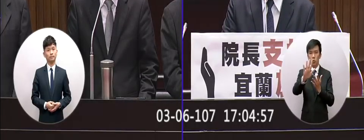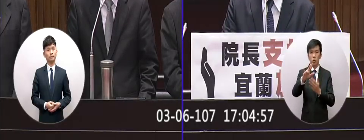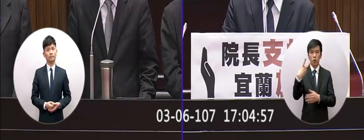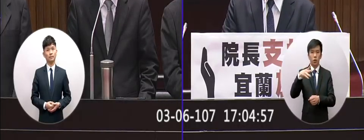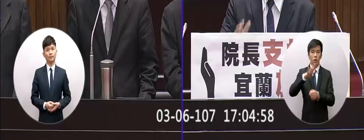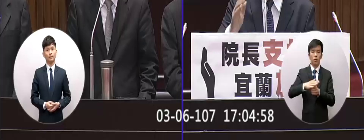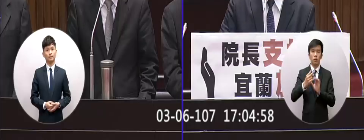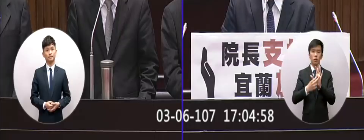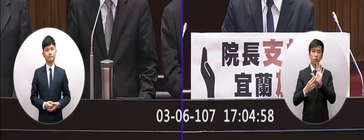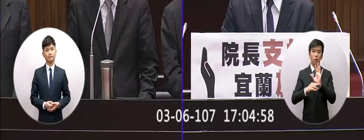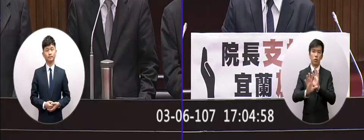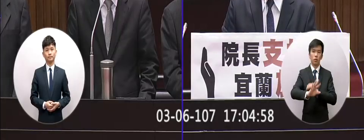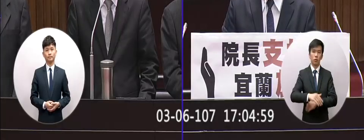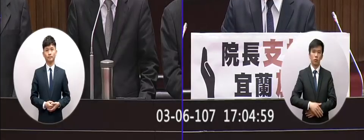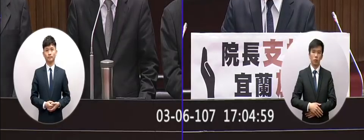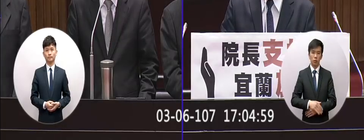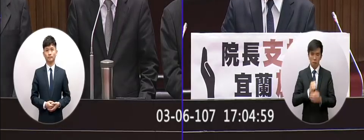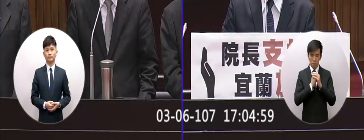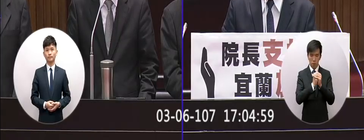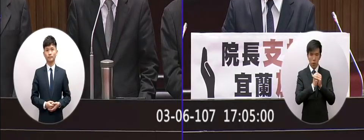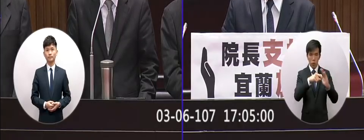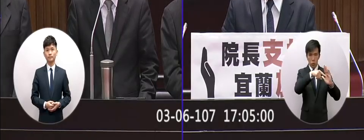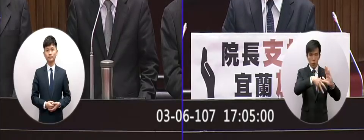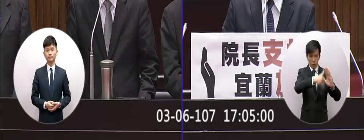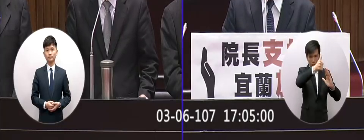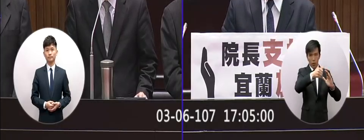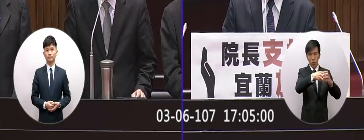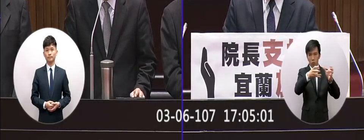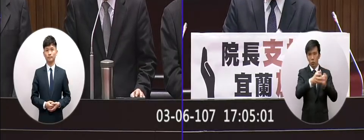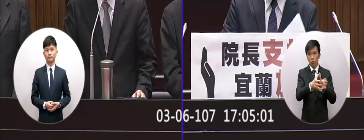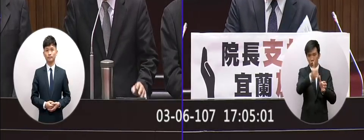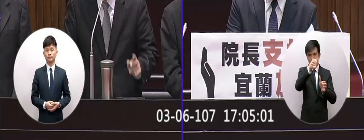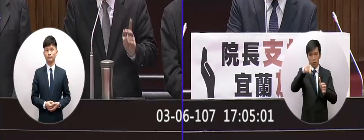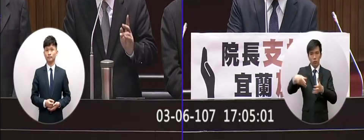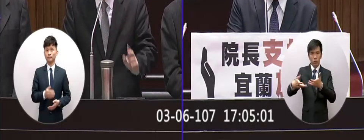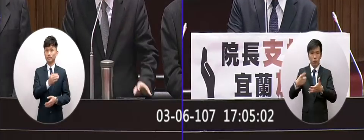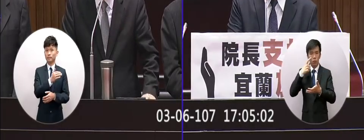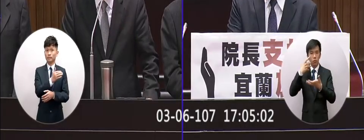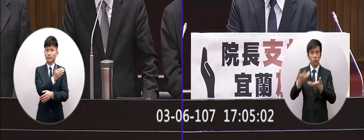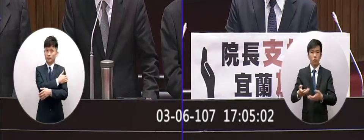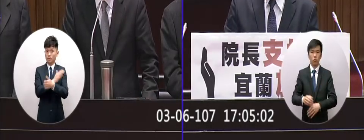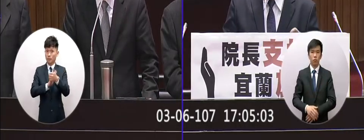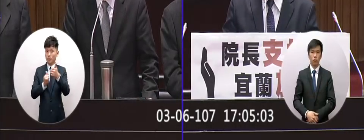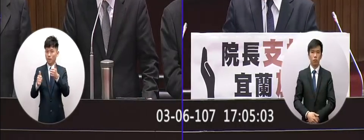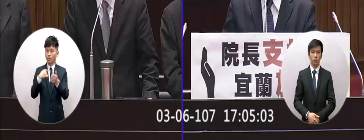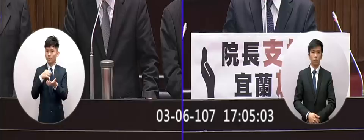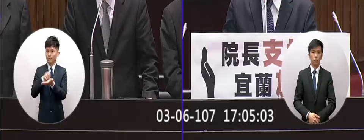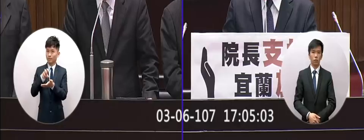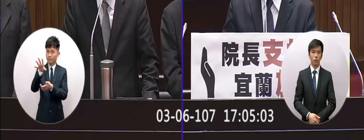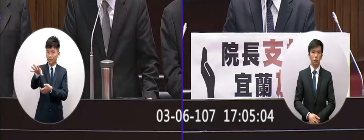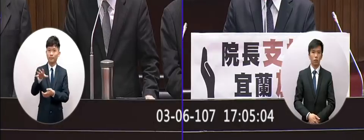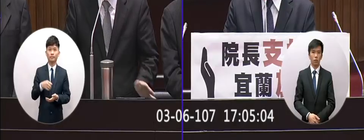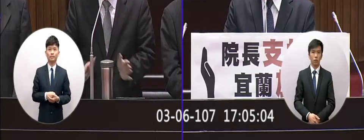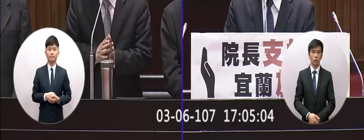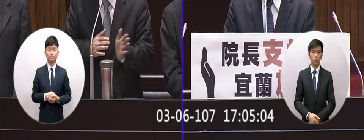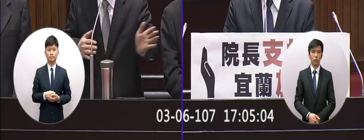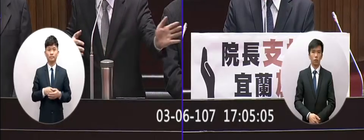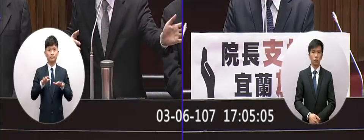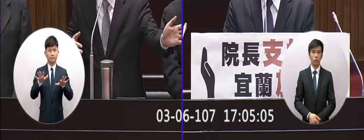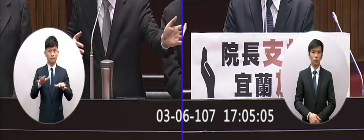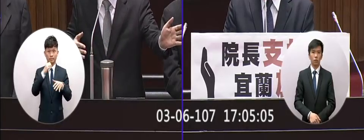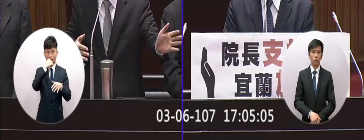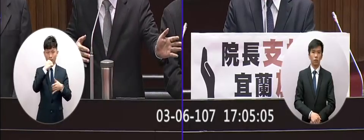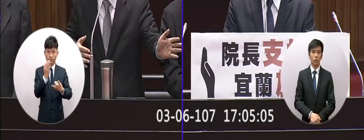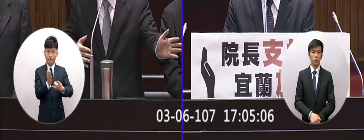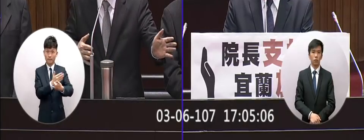院长跟部长这个事情能够重视。 是，陈委，我跟你说一句话，你就会清楚了。目前台湾西